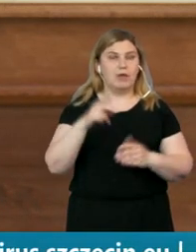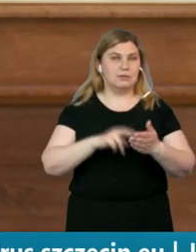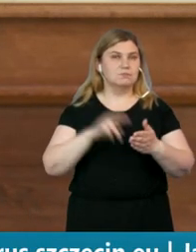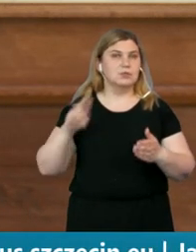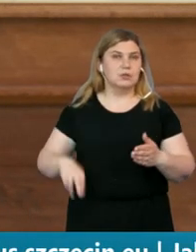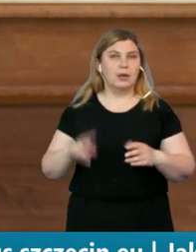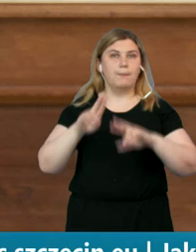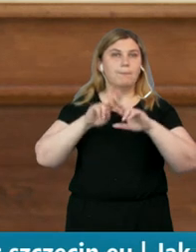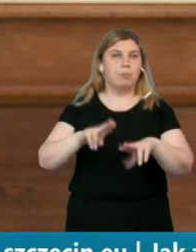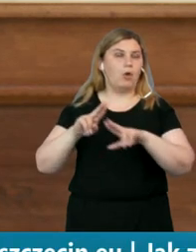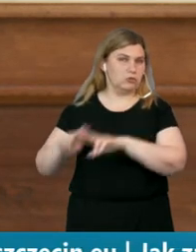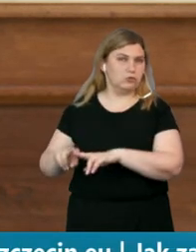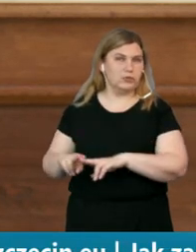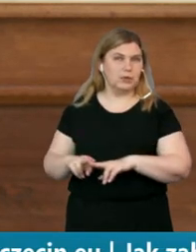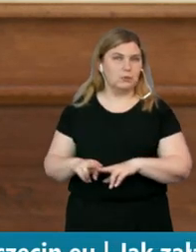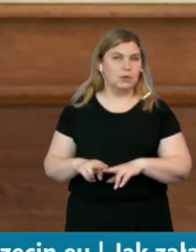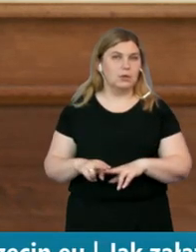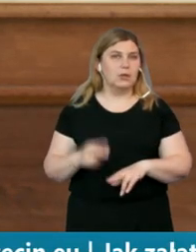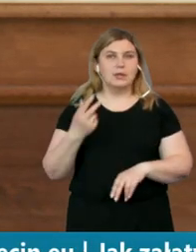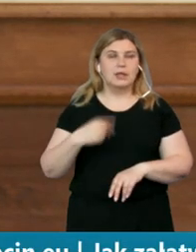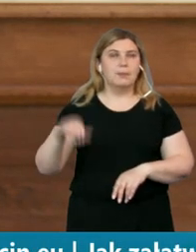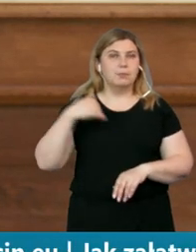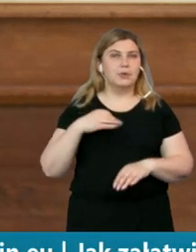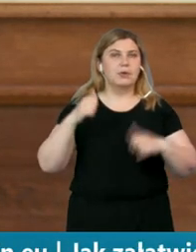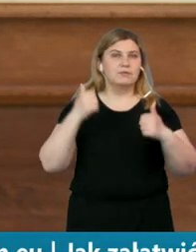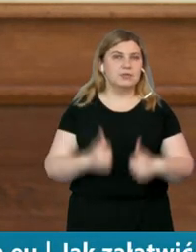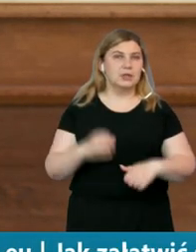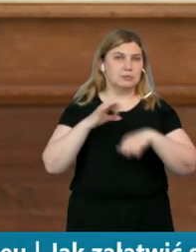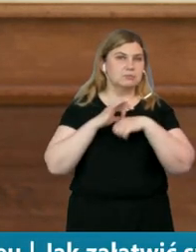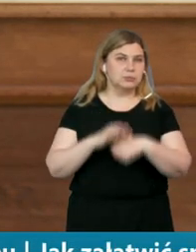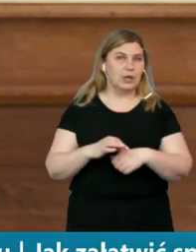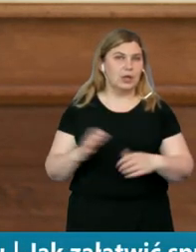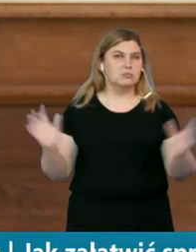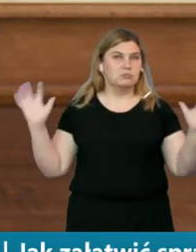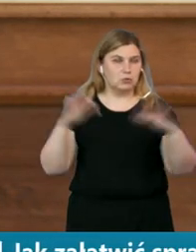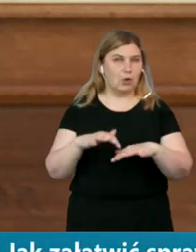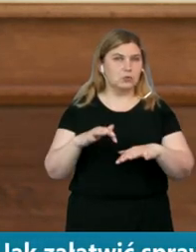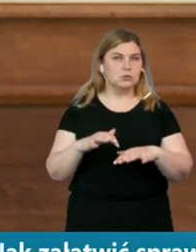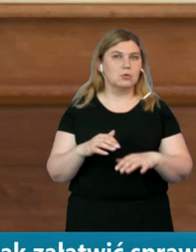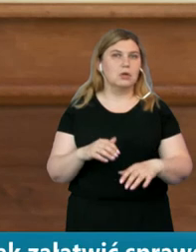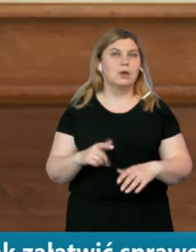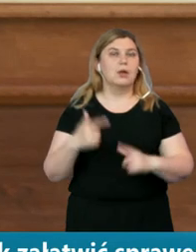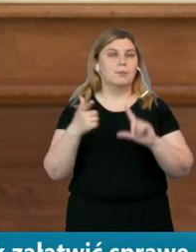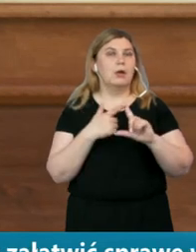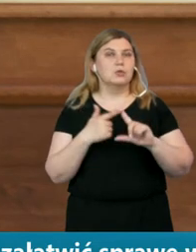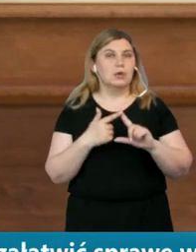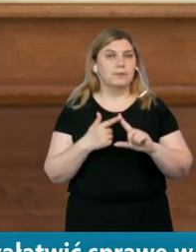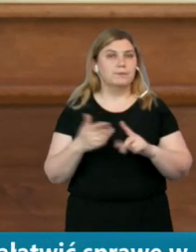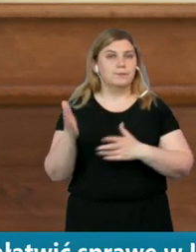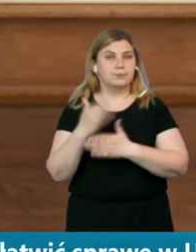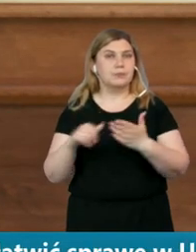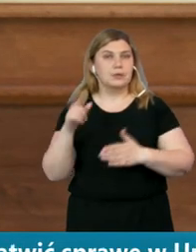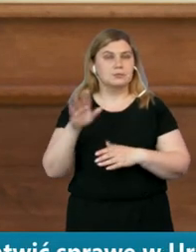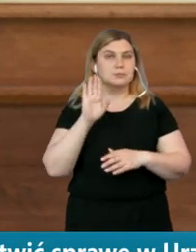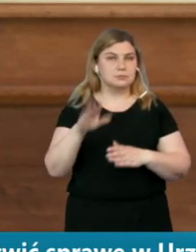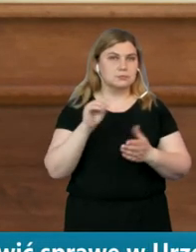pozostałe porty no, nie były w stanie przeprowadzić zlotu w takim zakresie. Po drugie, część jednostek też miała